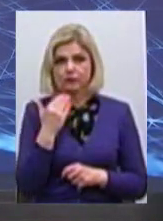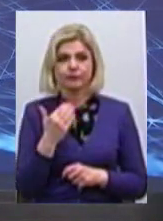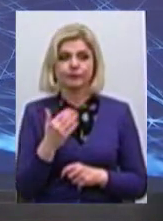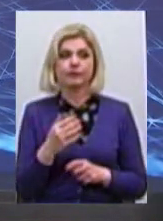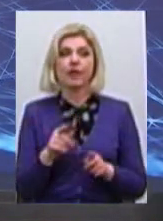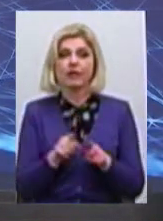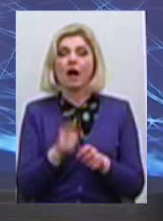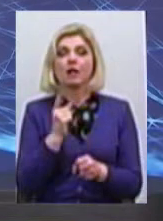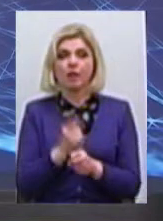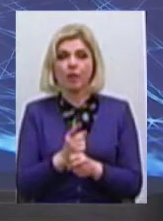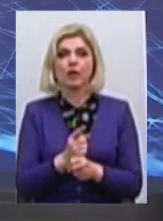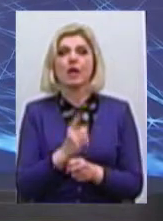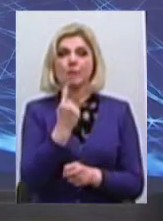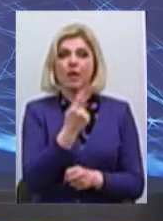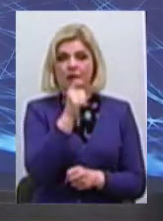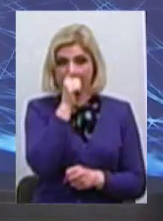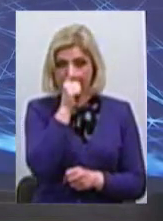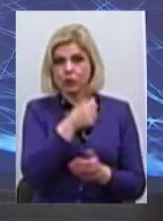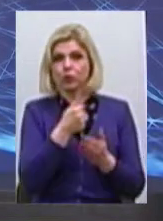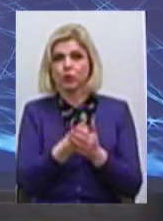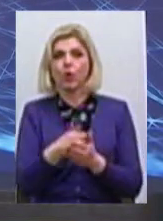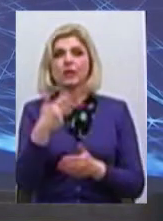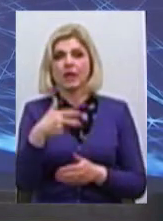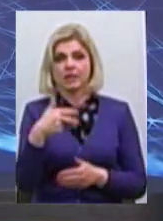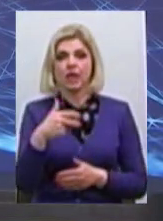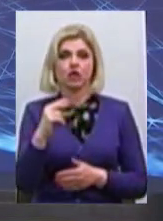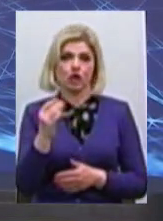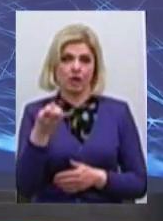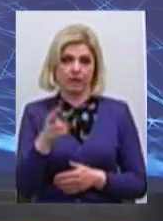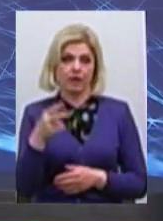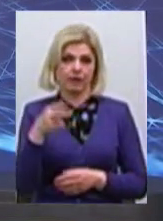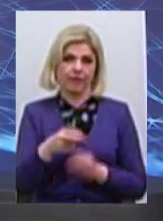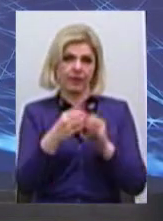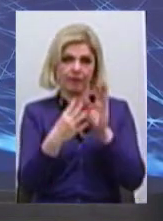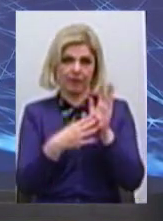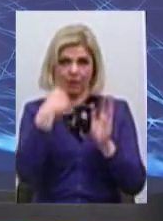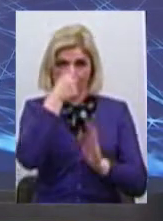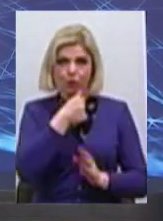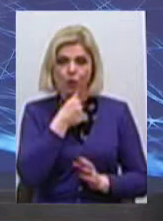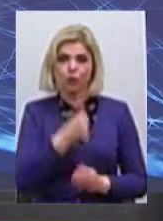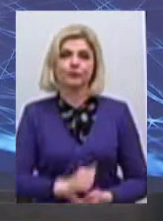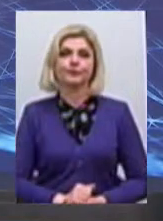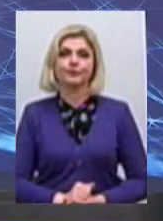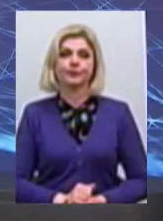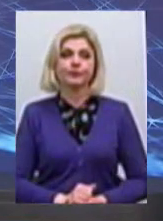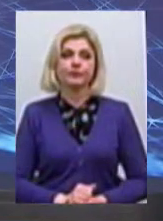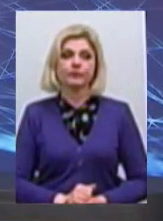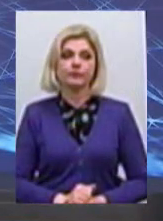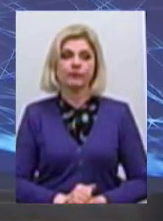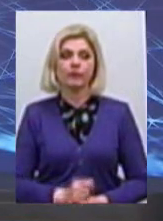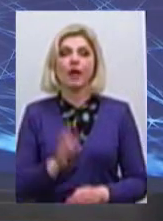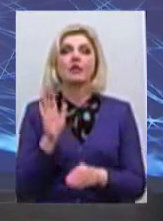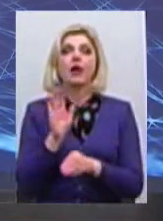Дана заборона триватиме з 1 квітня по 30 червня 2019 року. Крім цього,